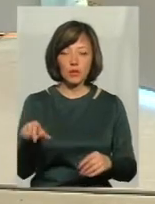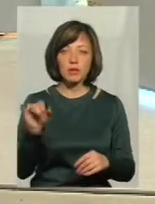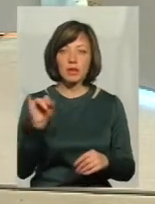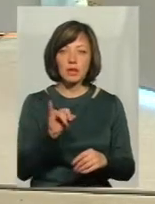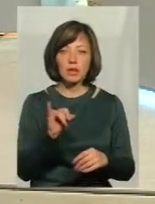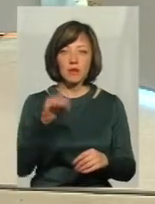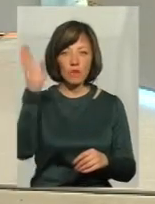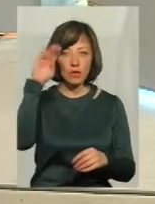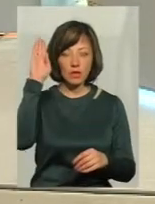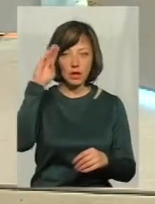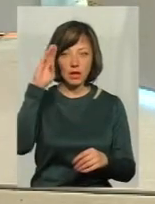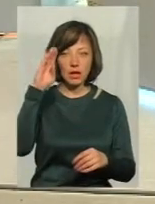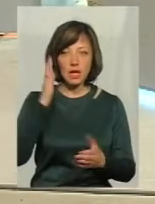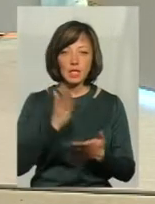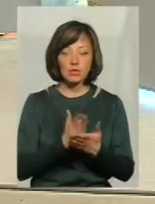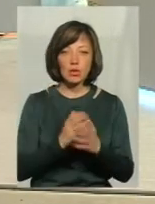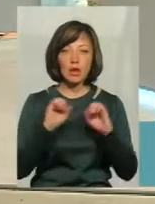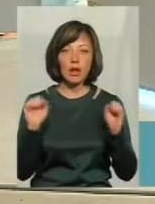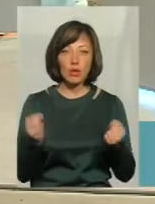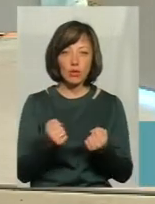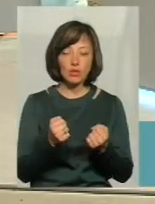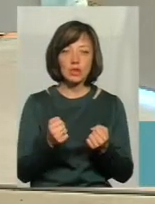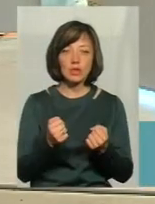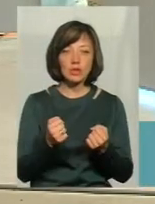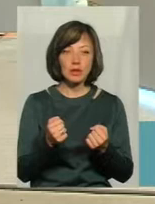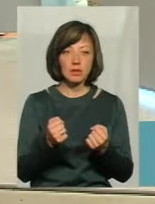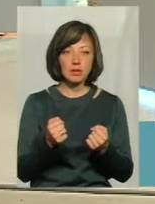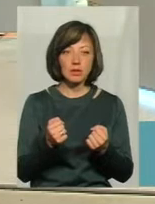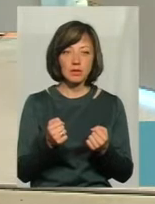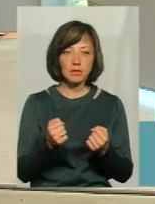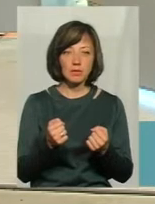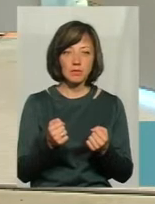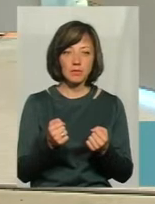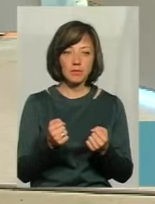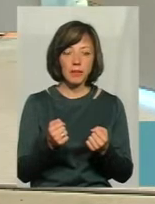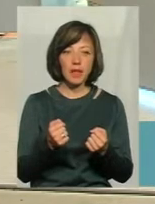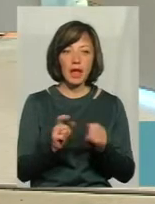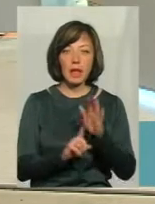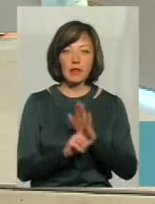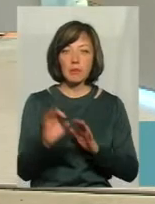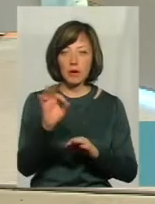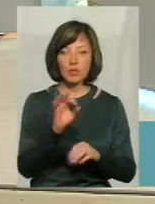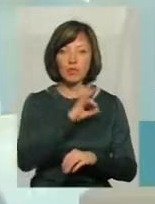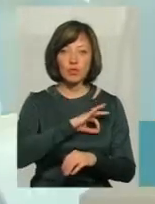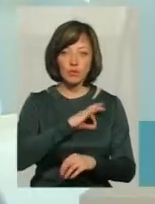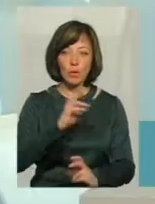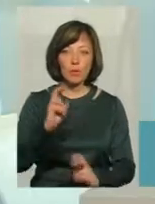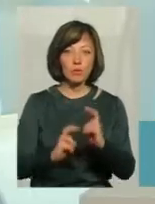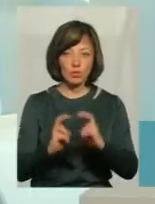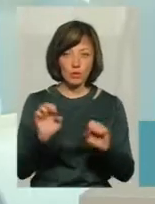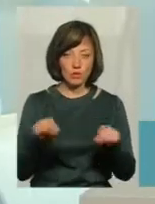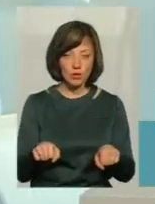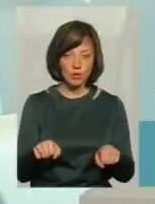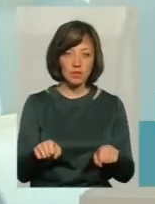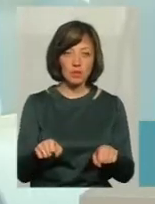та вода, яка існує для охолодження, тобто реакторів, вона там має ту температуру, яку можна використовувати в промисловості, скажімо, там, не